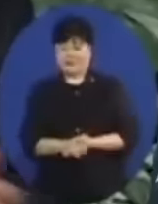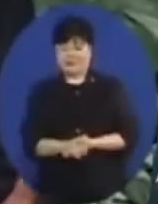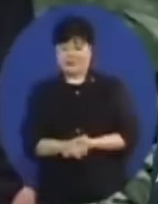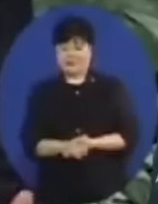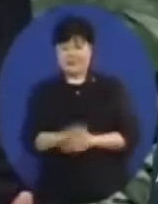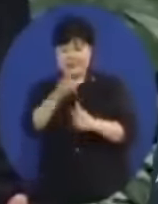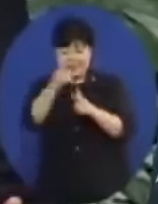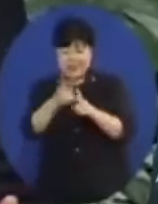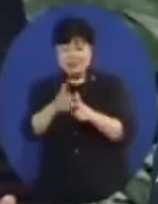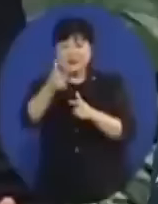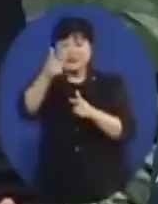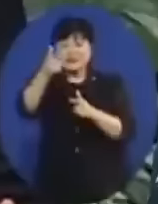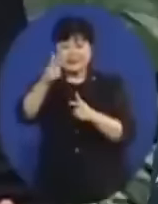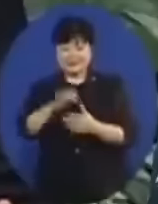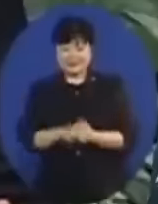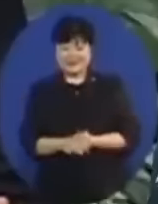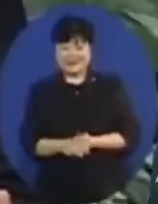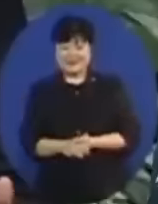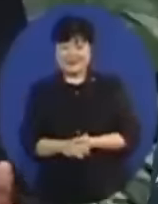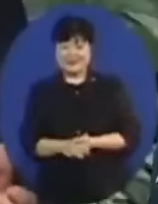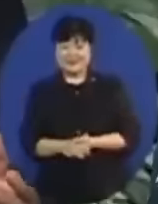바로 예수님이